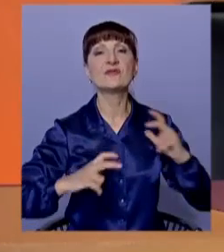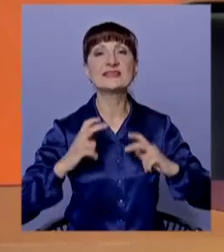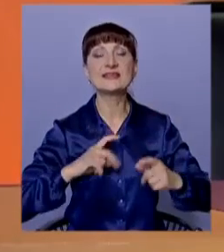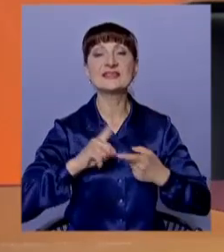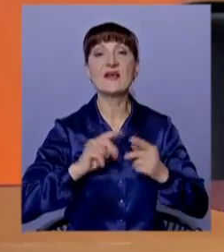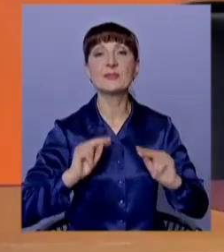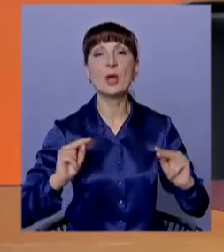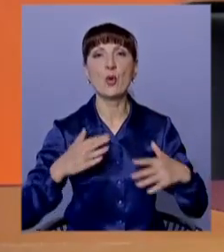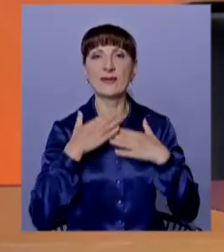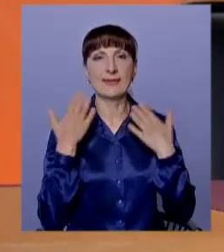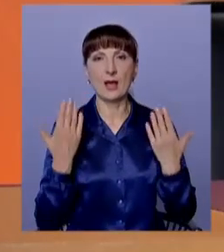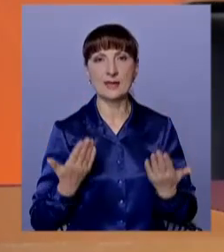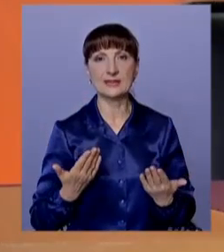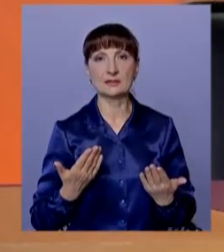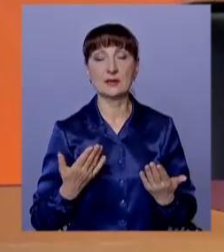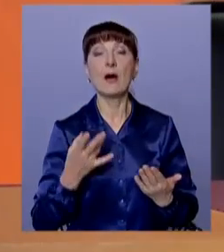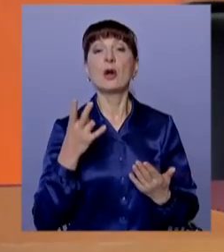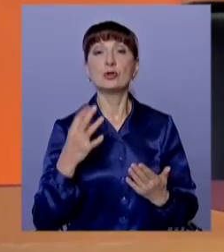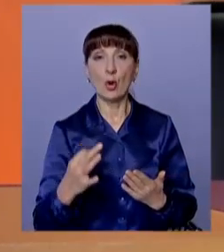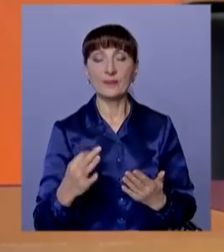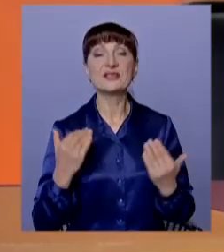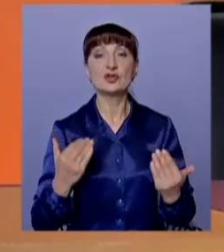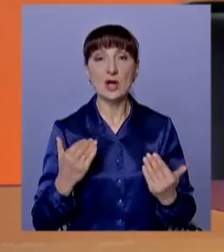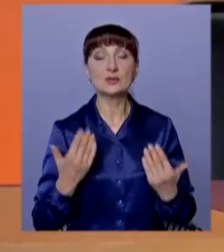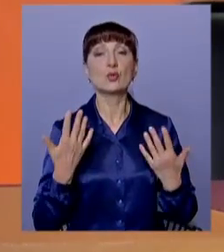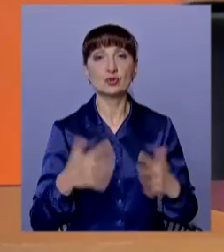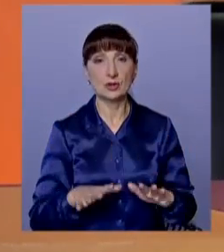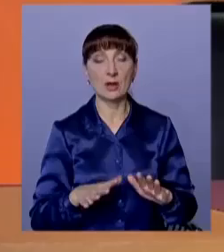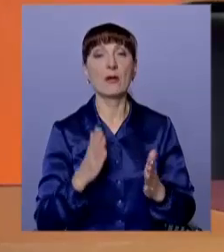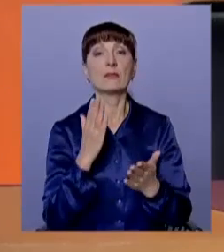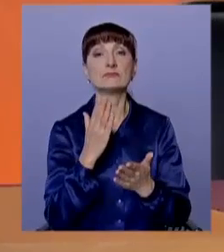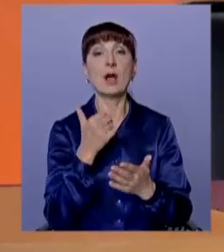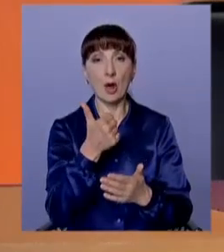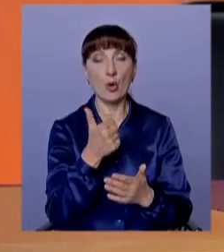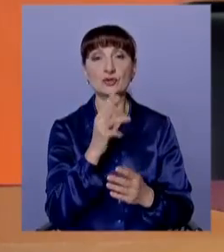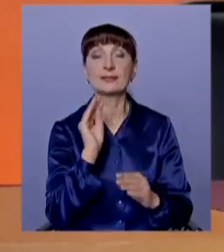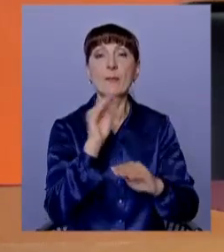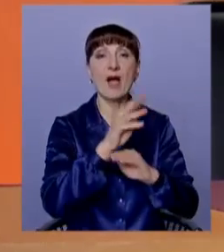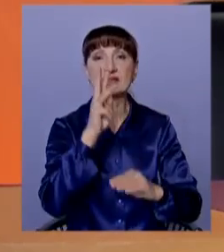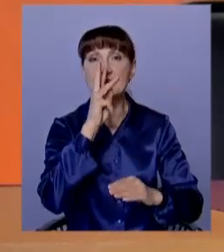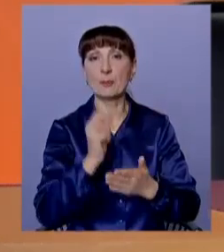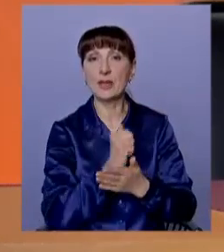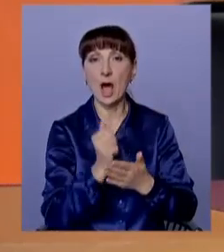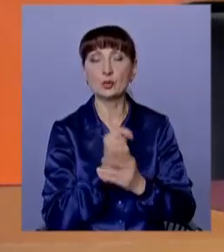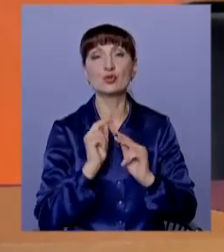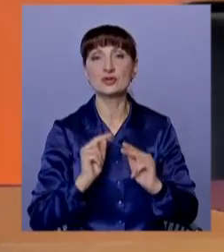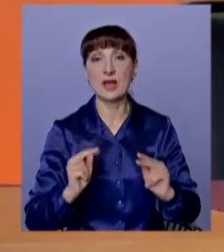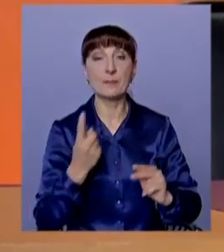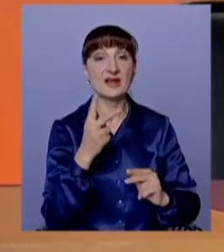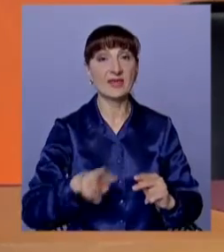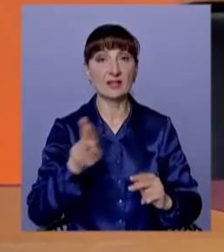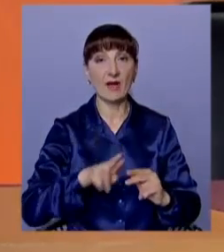но тем не менее сейчас хорошо поднимается оклад, вот хорошие надбавки получают учителя. Вот с 1